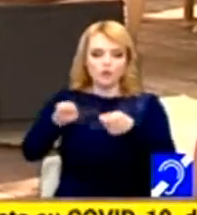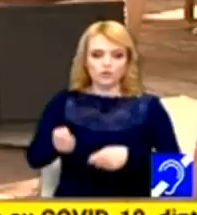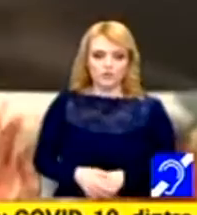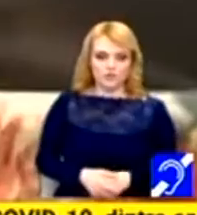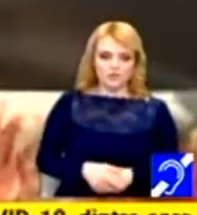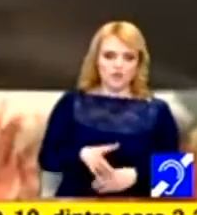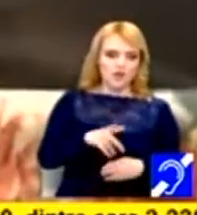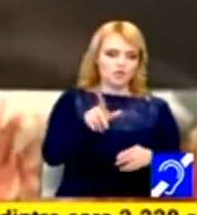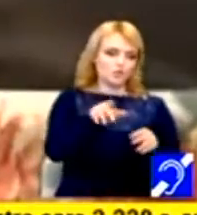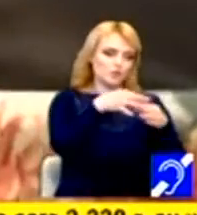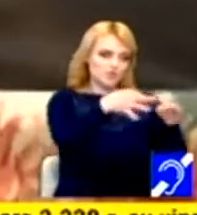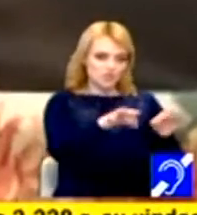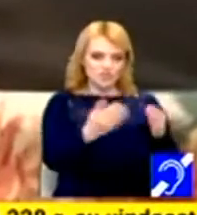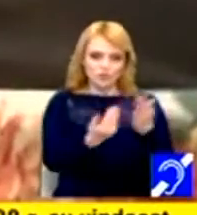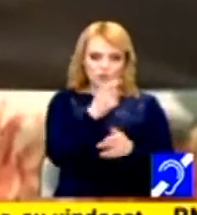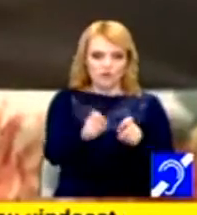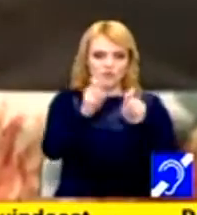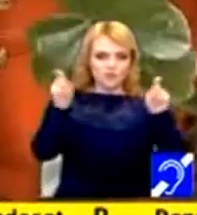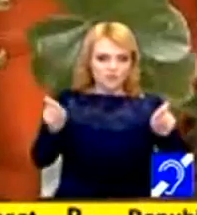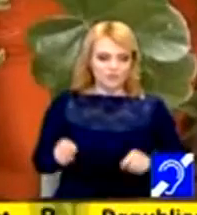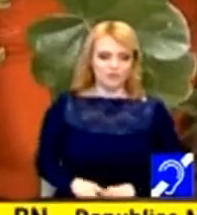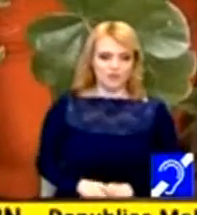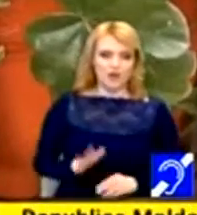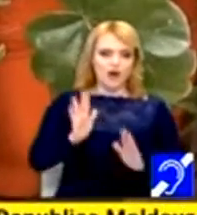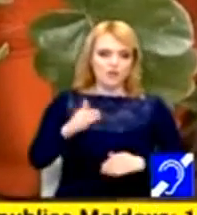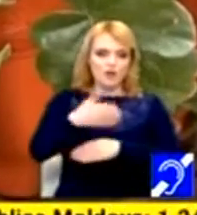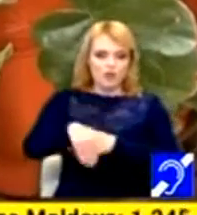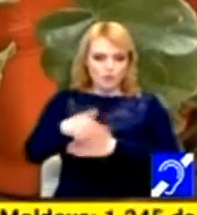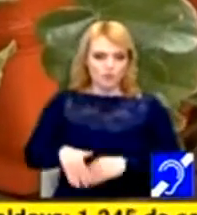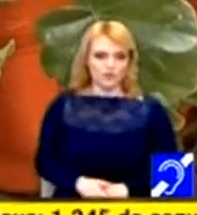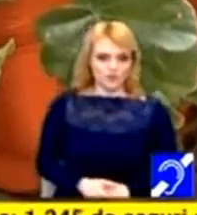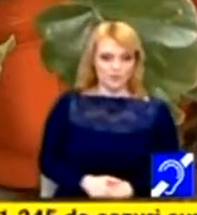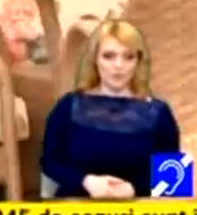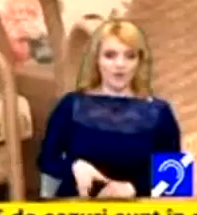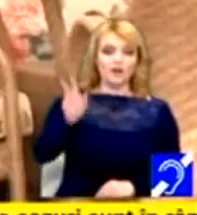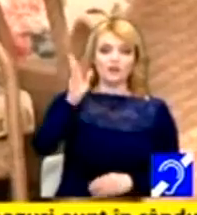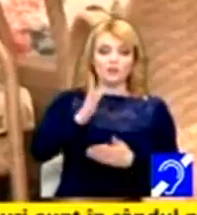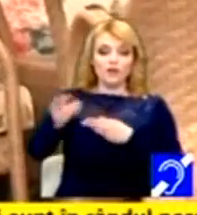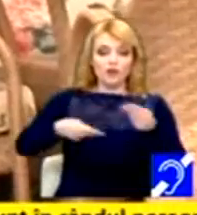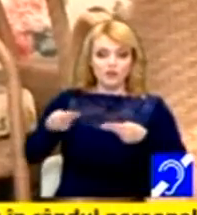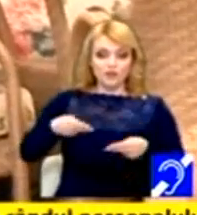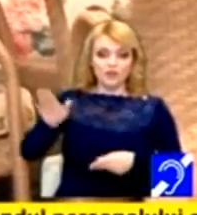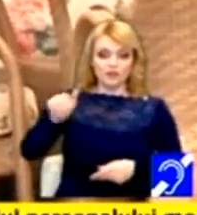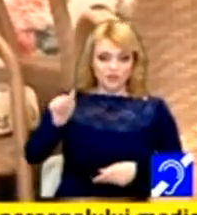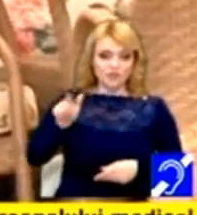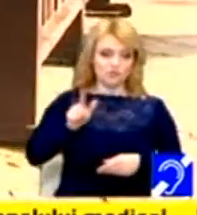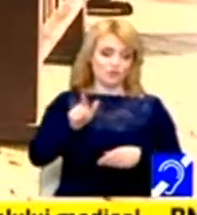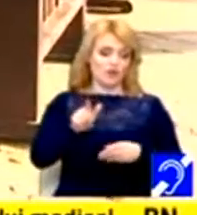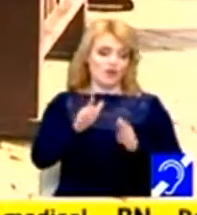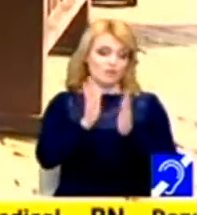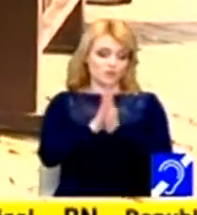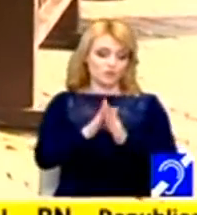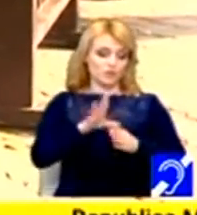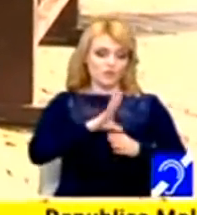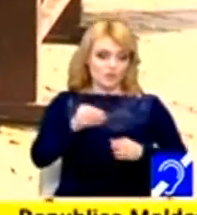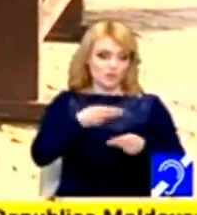pe terenurile municipale pentru deschiderea unor terase, iar cei care au deja un astfel de contract de închiriere să fie scutiți de plată